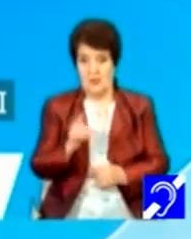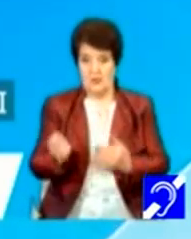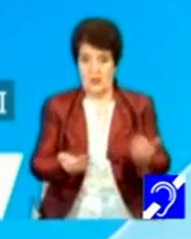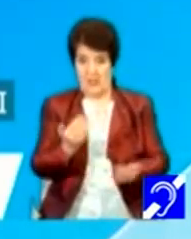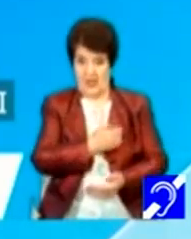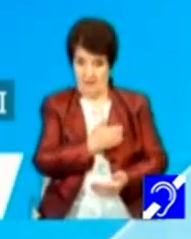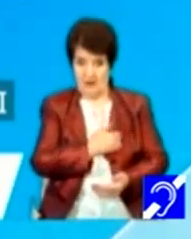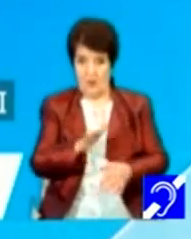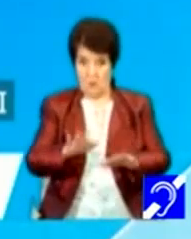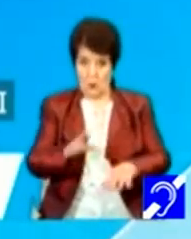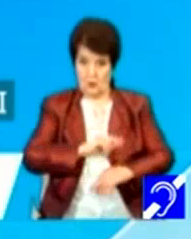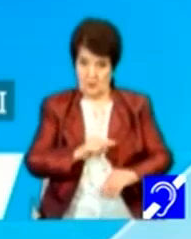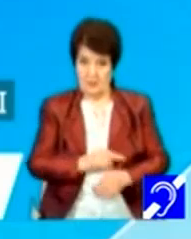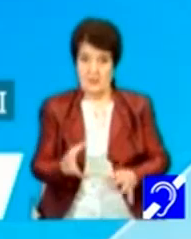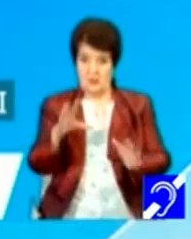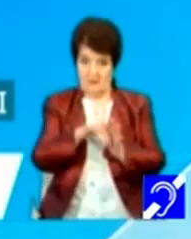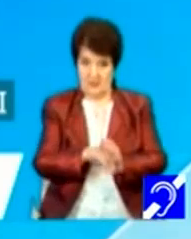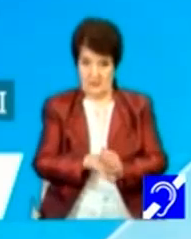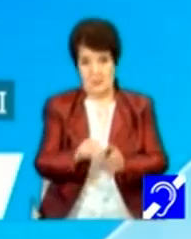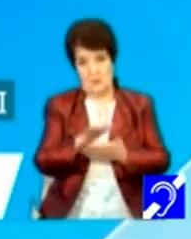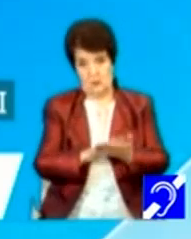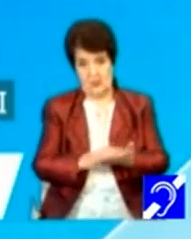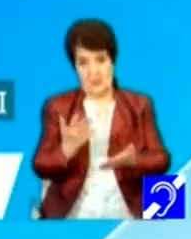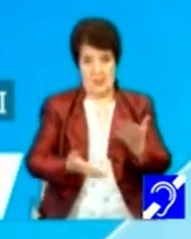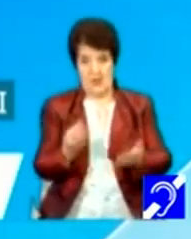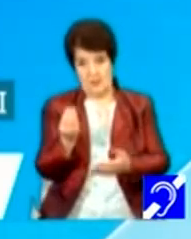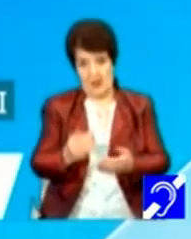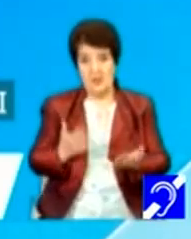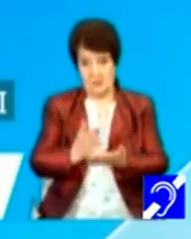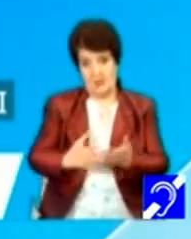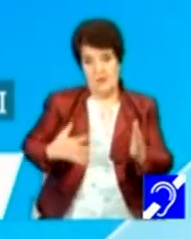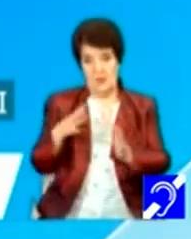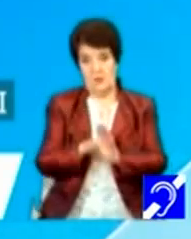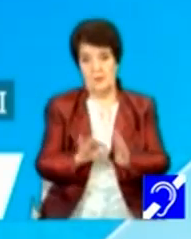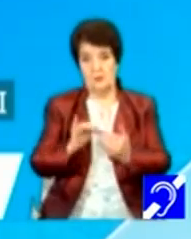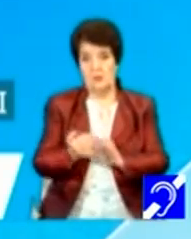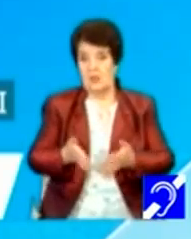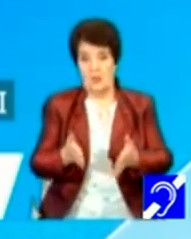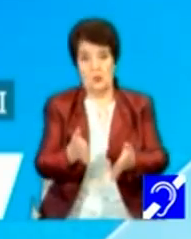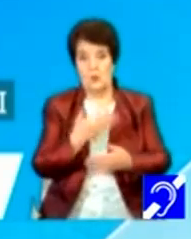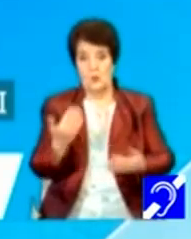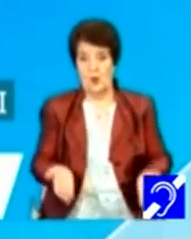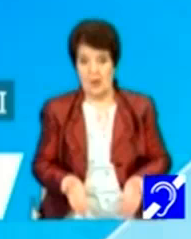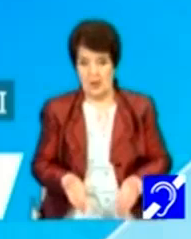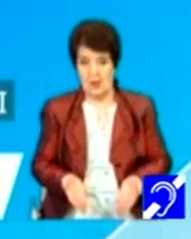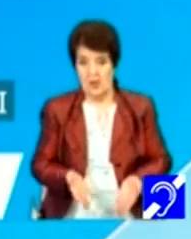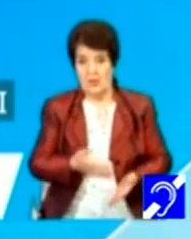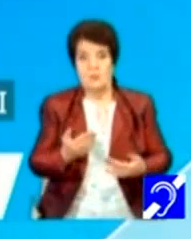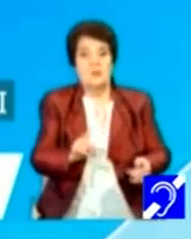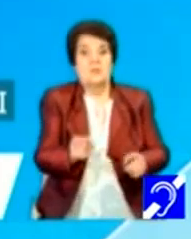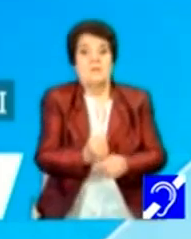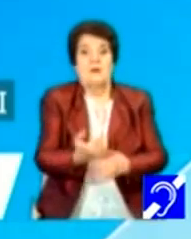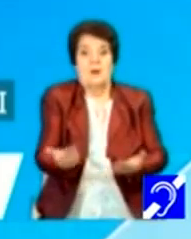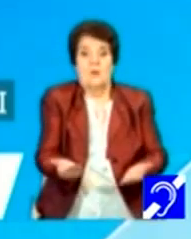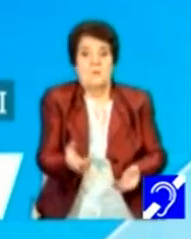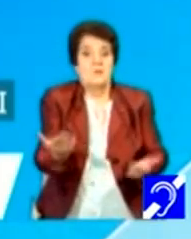vrem să avem locuri de muncă și investiții, scuzați, dacă eu aș avea bani, n-aș investi în vecii vecilor într-un sat care nu are drum sau nu are apeduct. Ce să fac acolo?